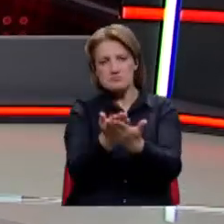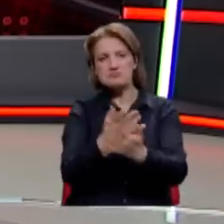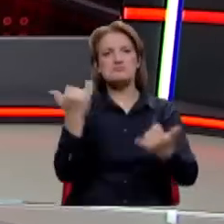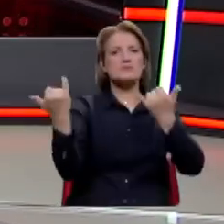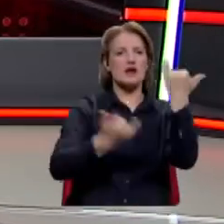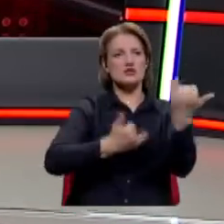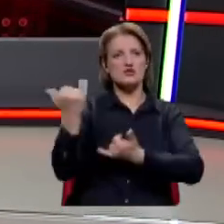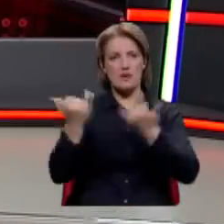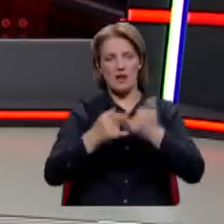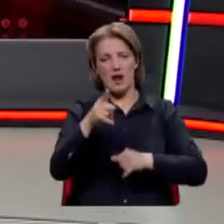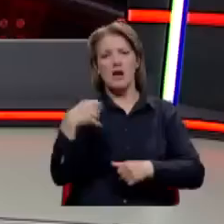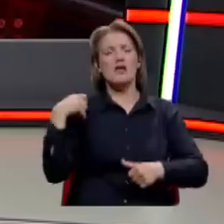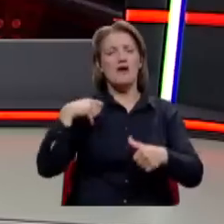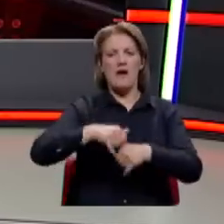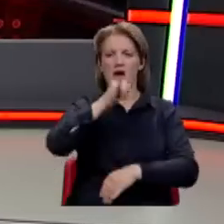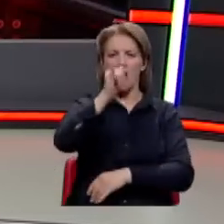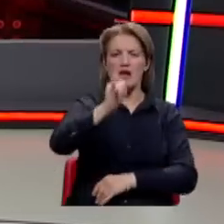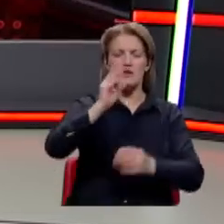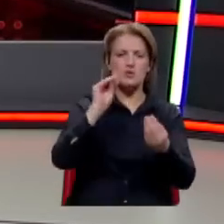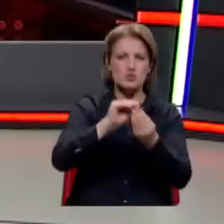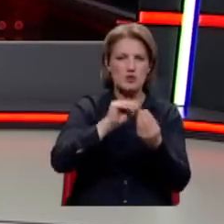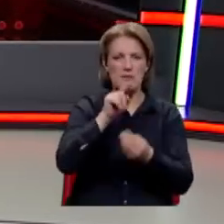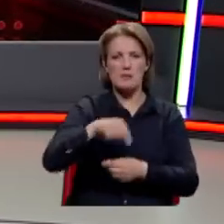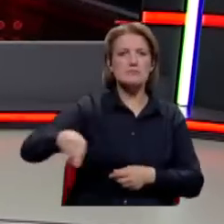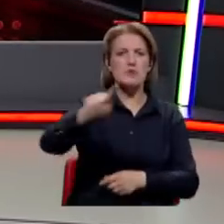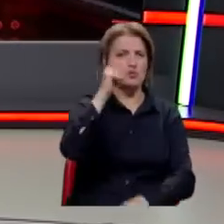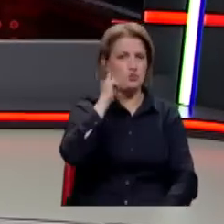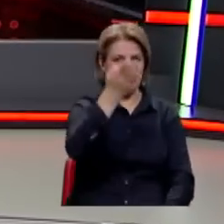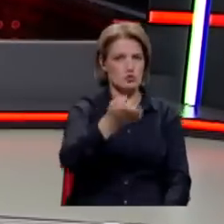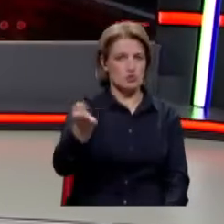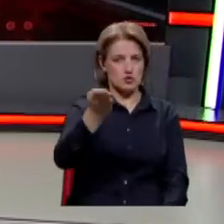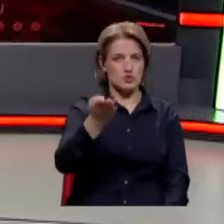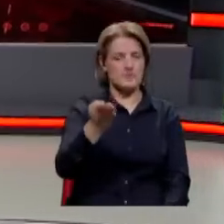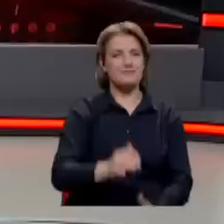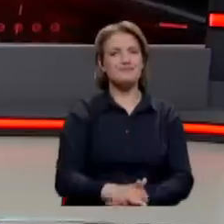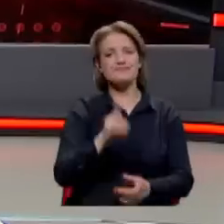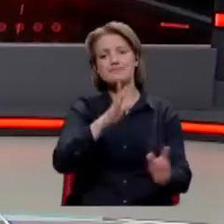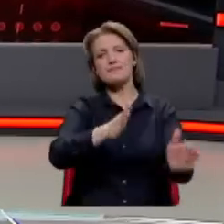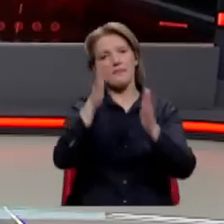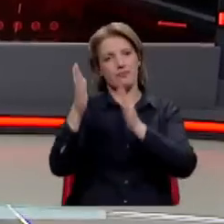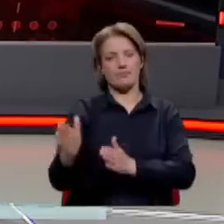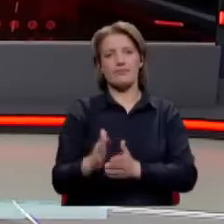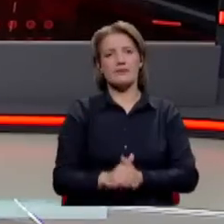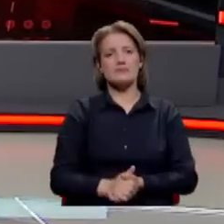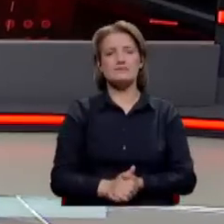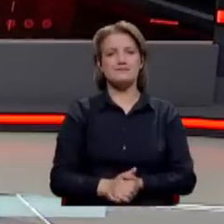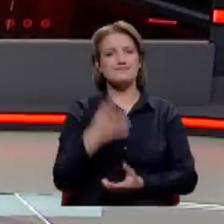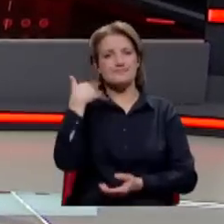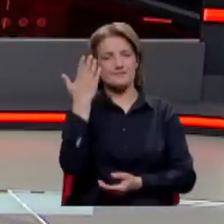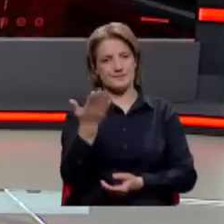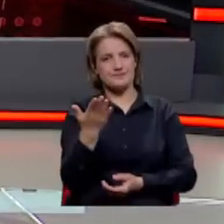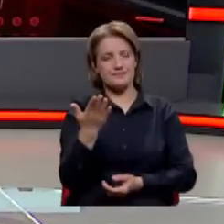tartışmalar, yine eleştiriler, suçlamalar, pek çok şey duyuyorsunuz. Bir yandan da